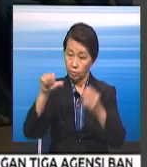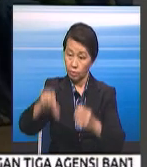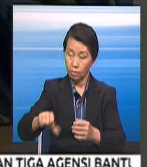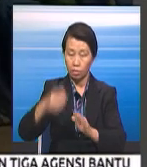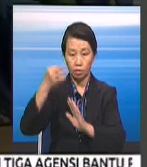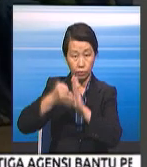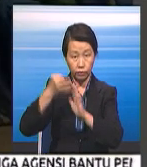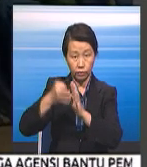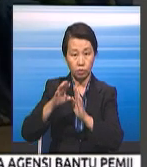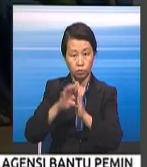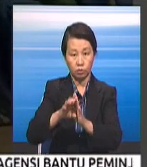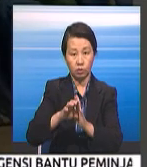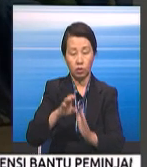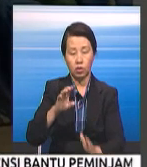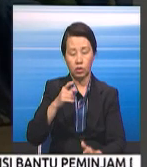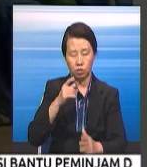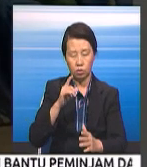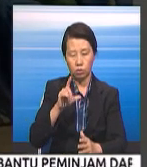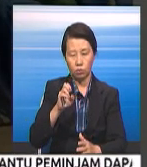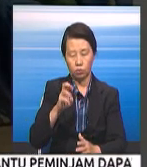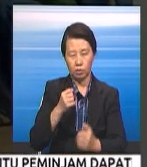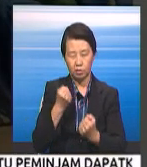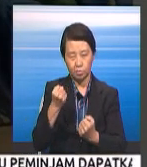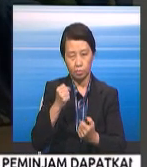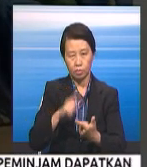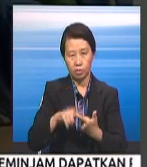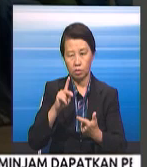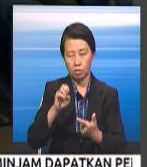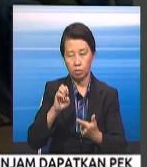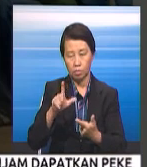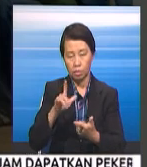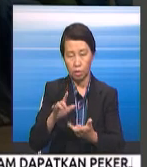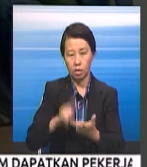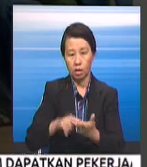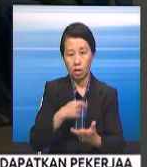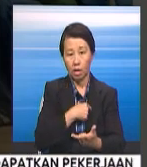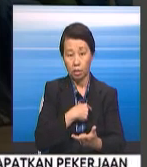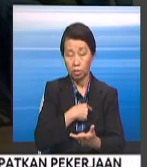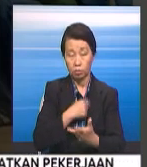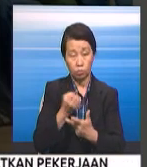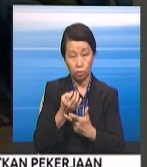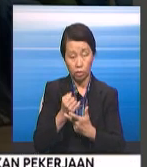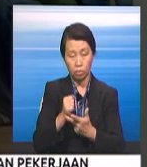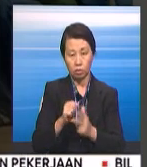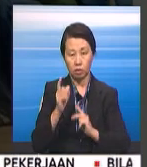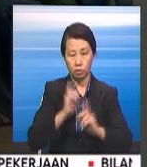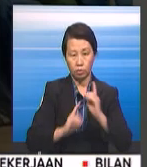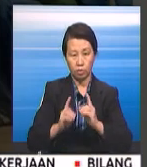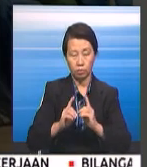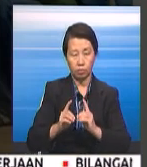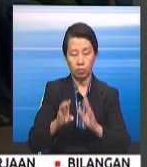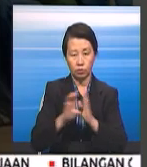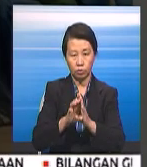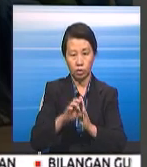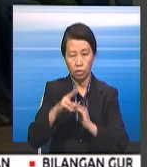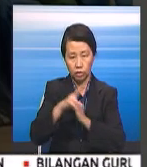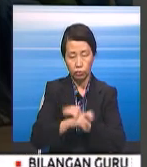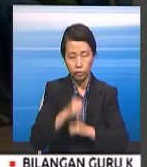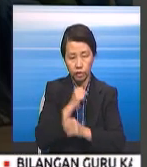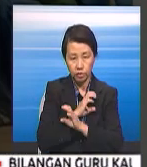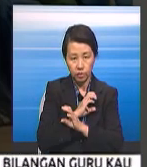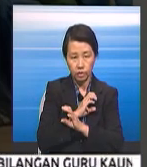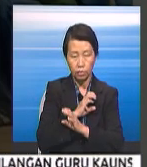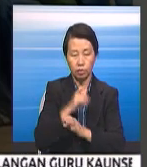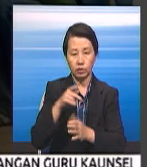filem antaranya Lurah Dendam, Kash dan Laila, Hati Bukan Kristal dan drama bersiri popular seperti Curi-Curi Cinta dan